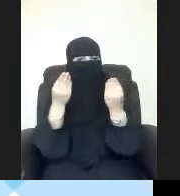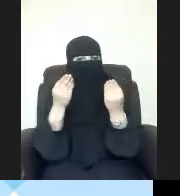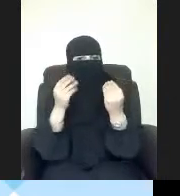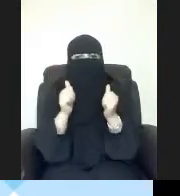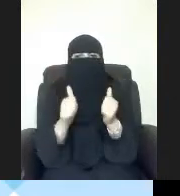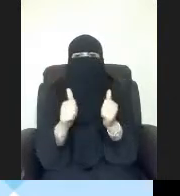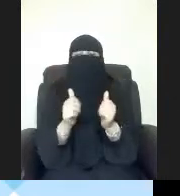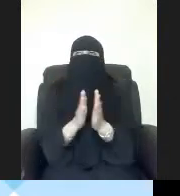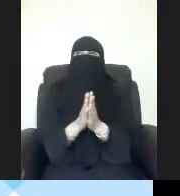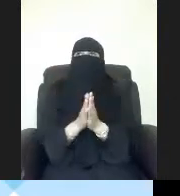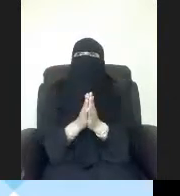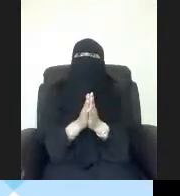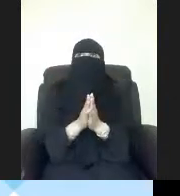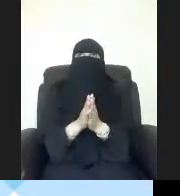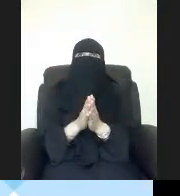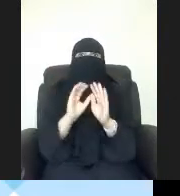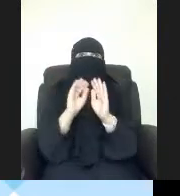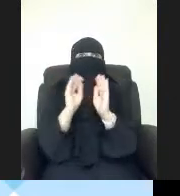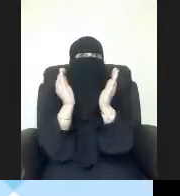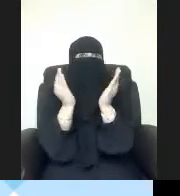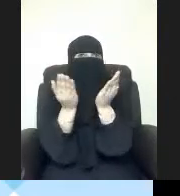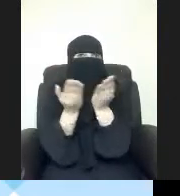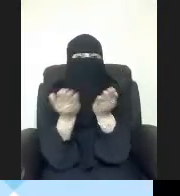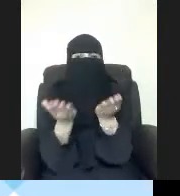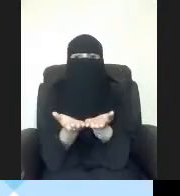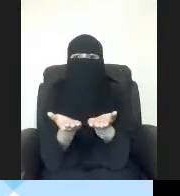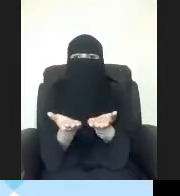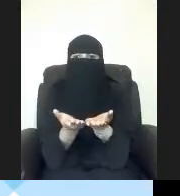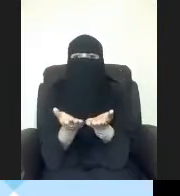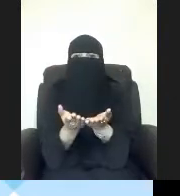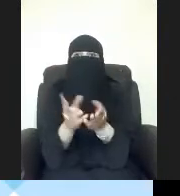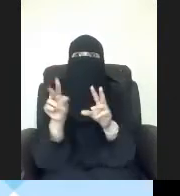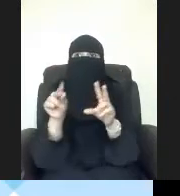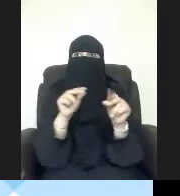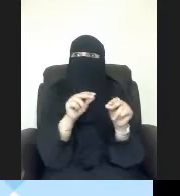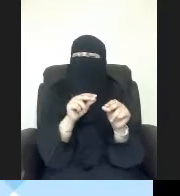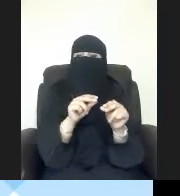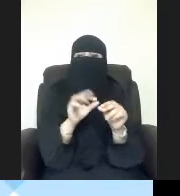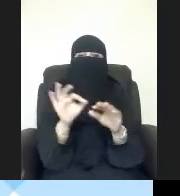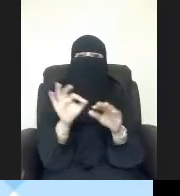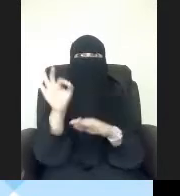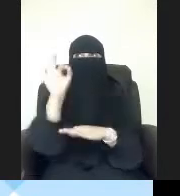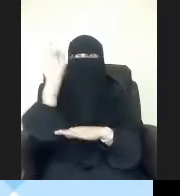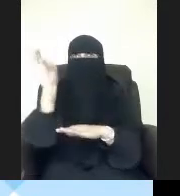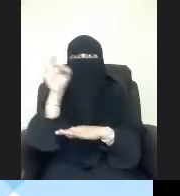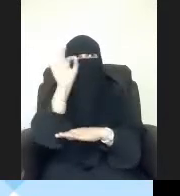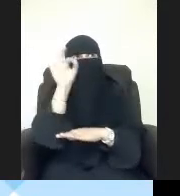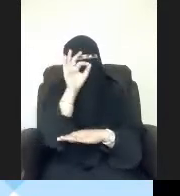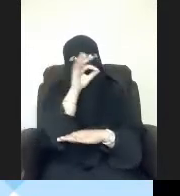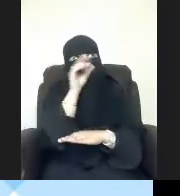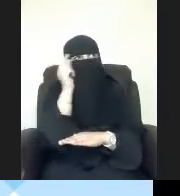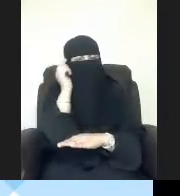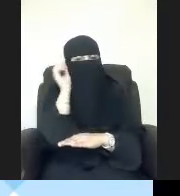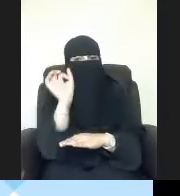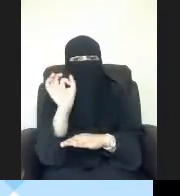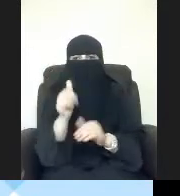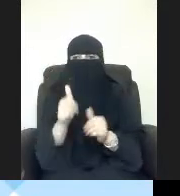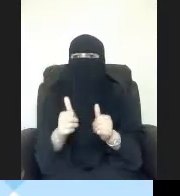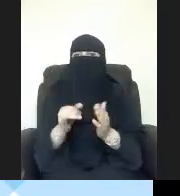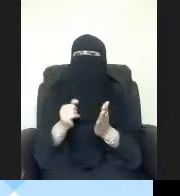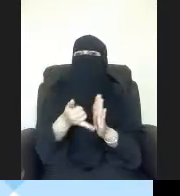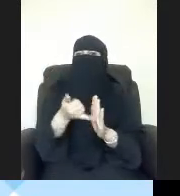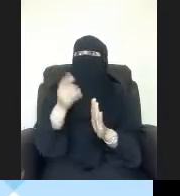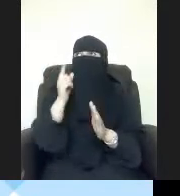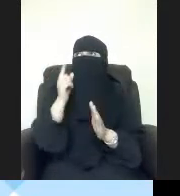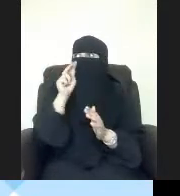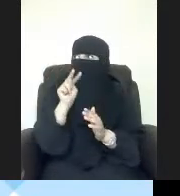ويكون قاعة الدرس عبارة عن خلية نحل من التدريبات والتمرينات والممارسات، بكل